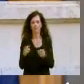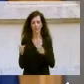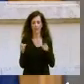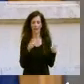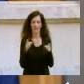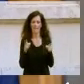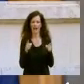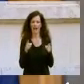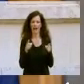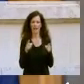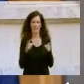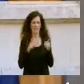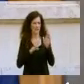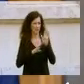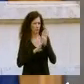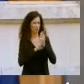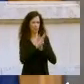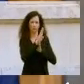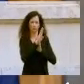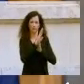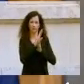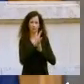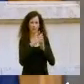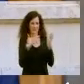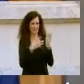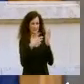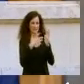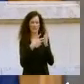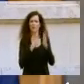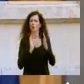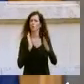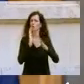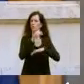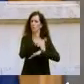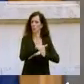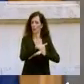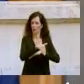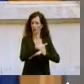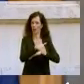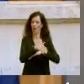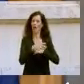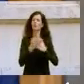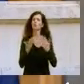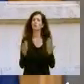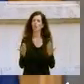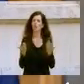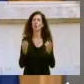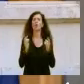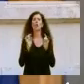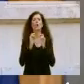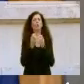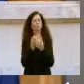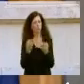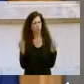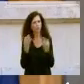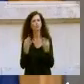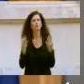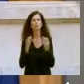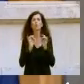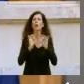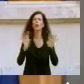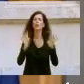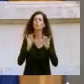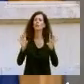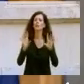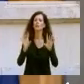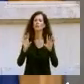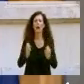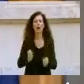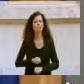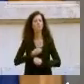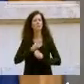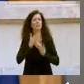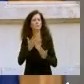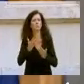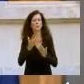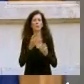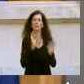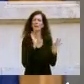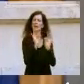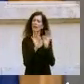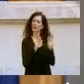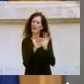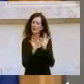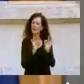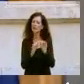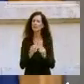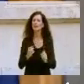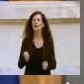acuta quindi è giusto che ci sia anche la libertà di manifestare le proprie critiche di manifestare il proprio dissenso